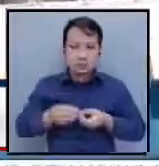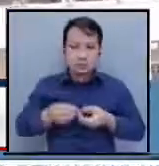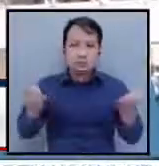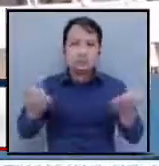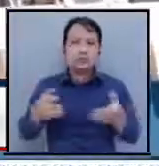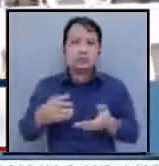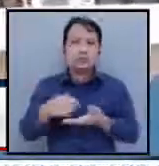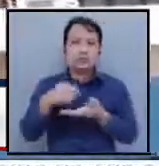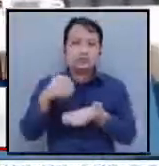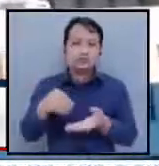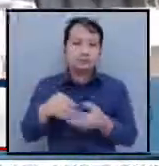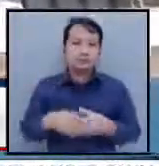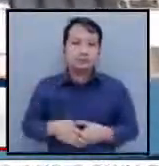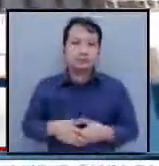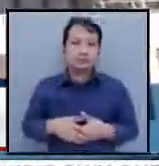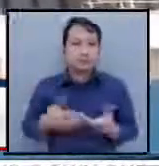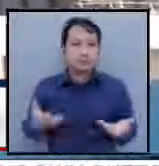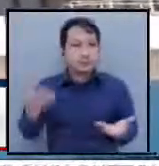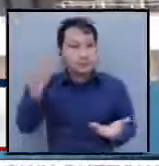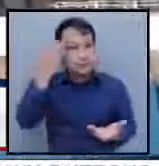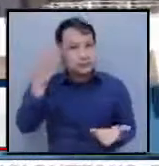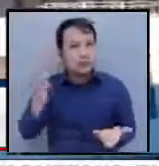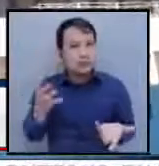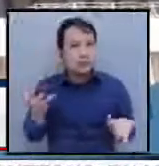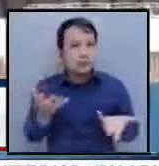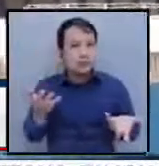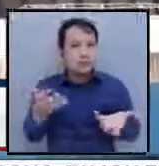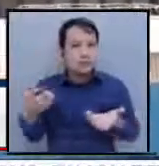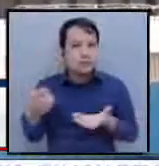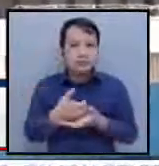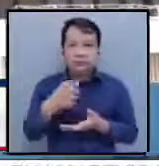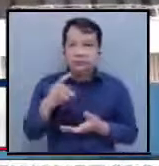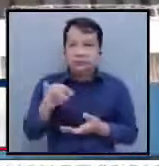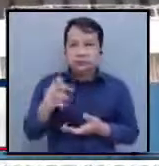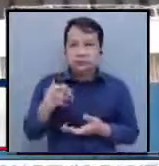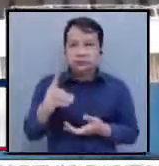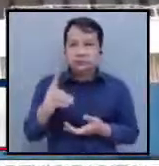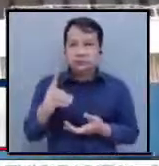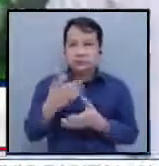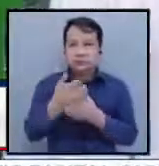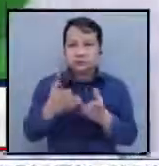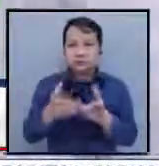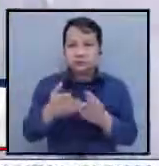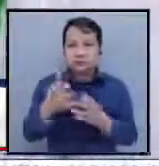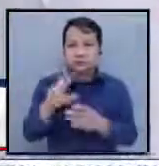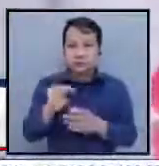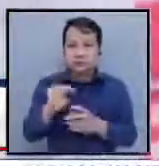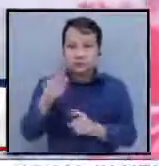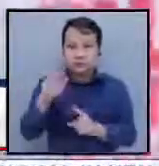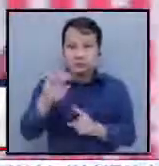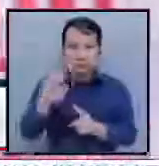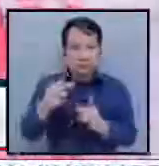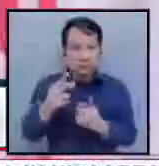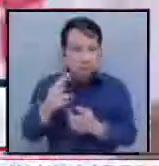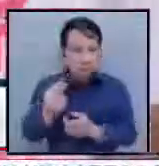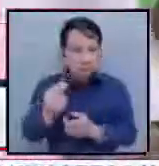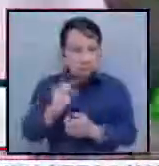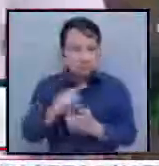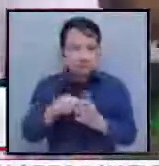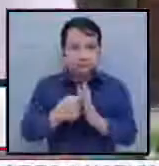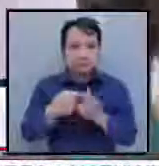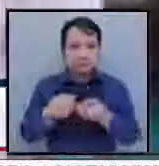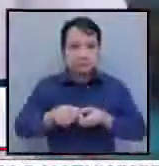ayuda. Bagamat hindi pa makapagbigay ang DSWD ng partikular na petsa kung kailan sisimulan ang